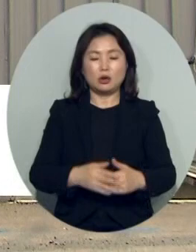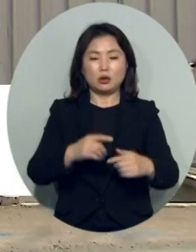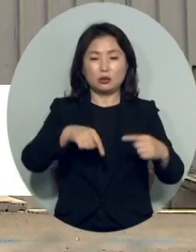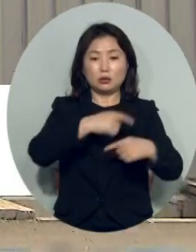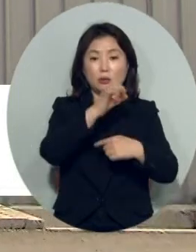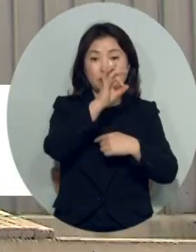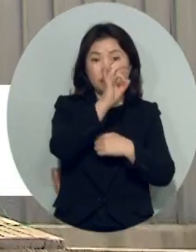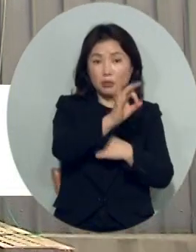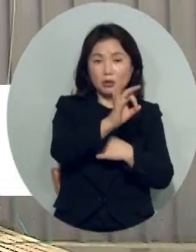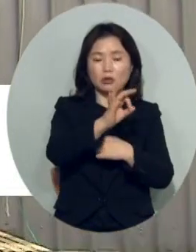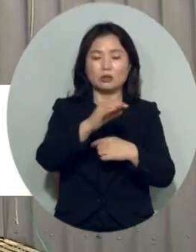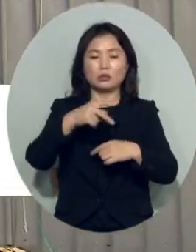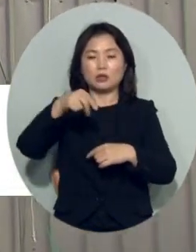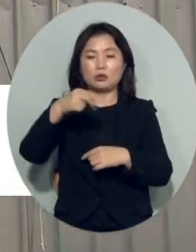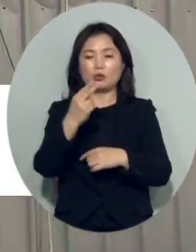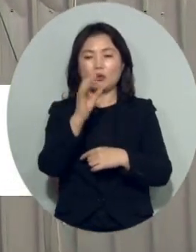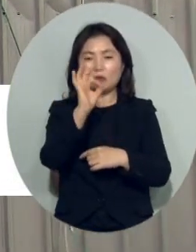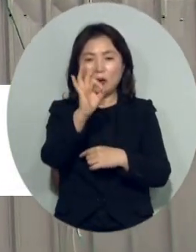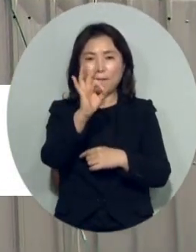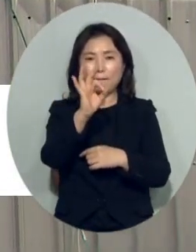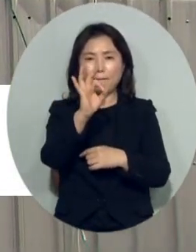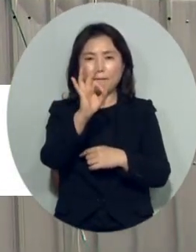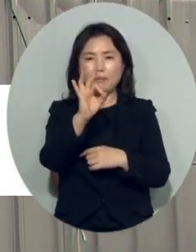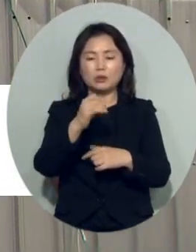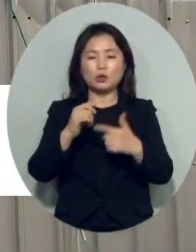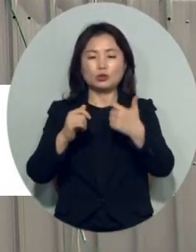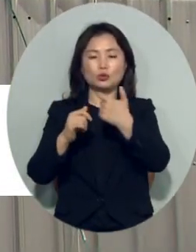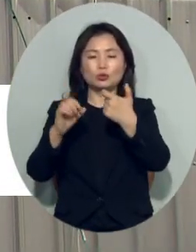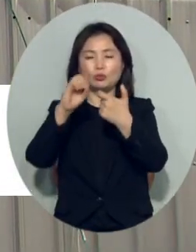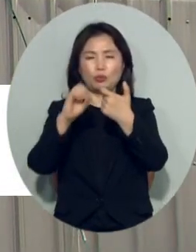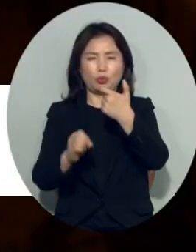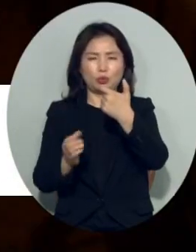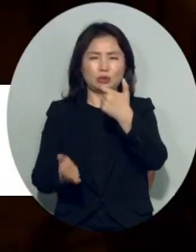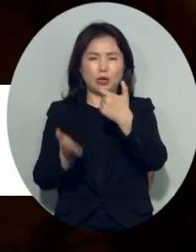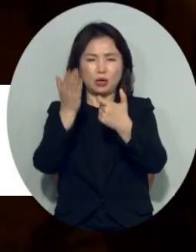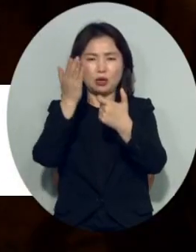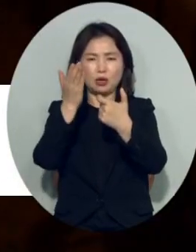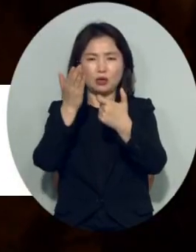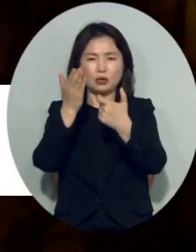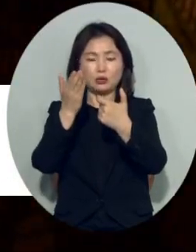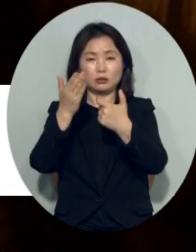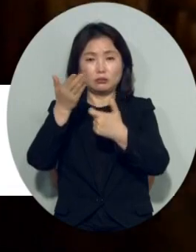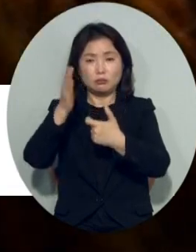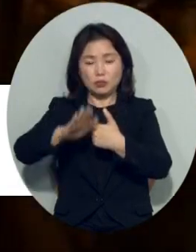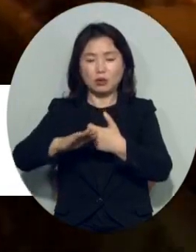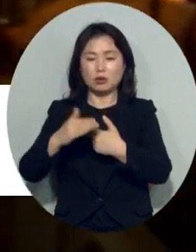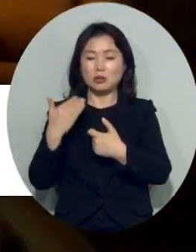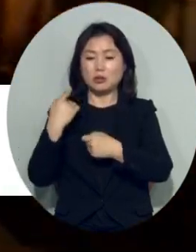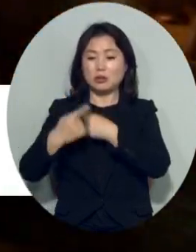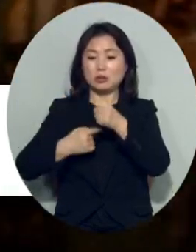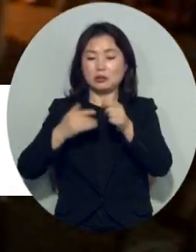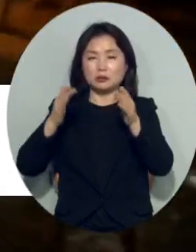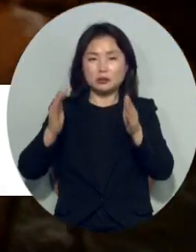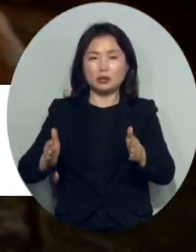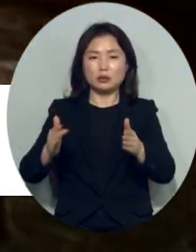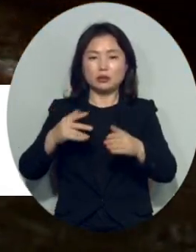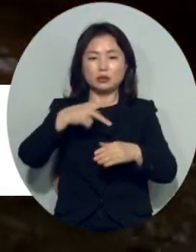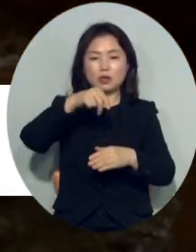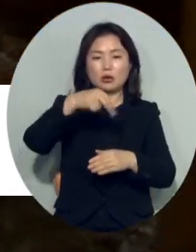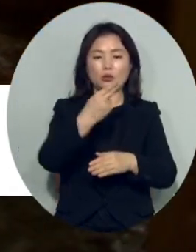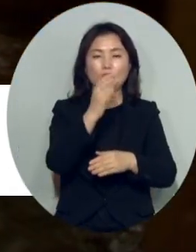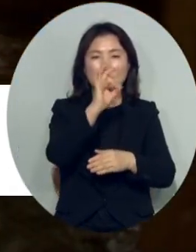경영 비용에서 사료값이 차지하는 비중은 60%나 됩니다. 하지만 최근 1년 사이